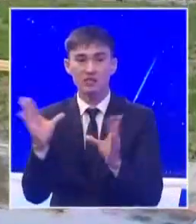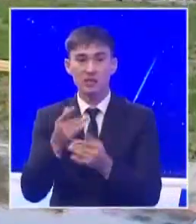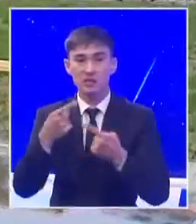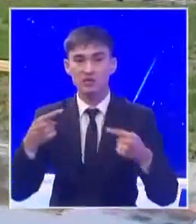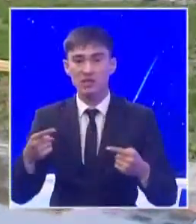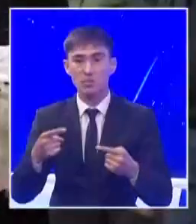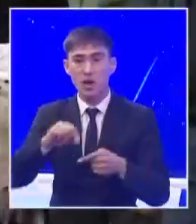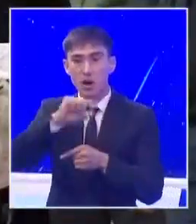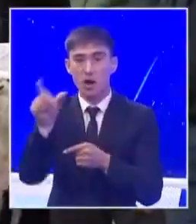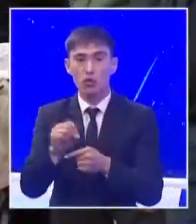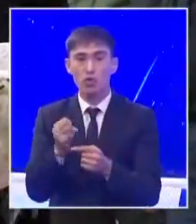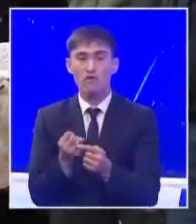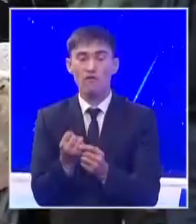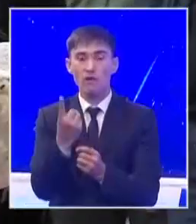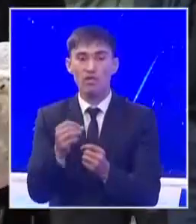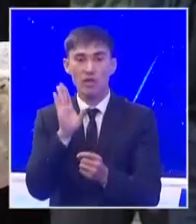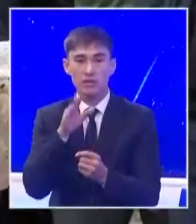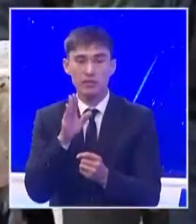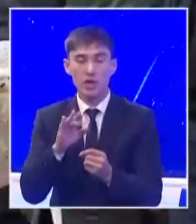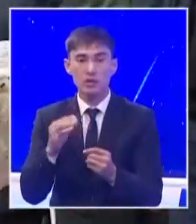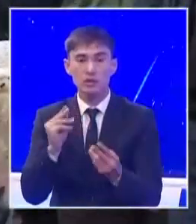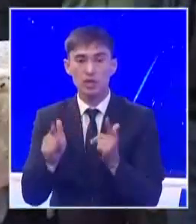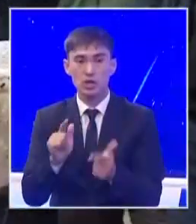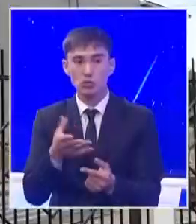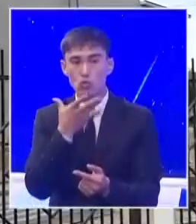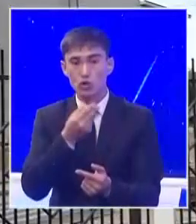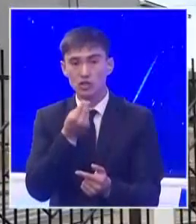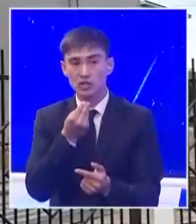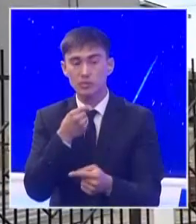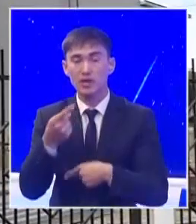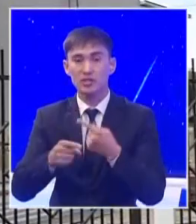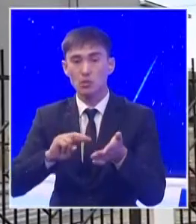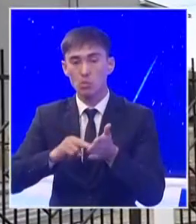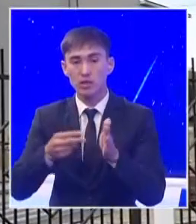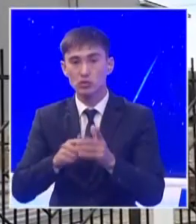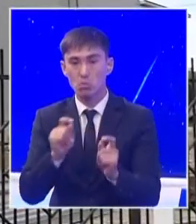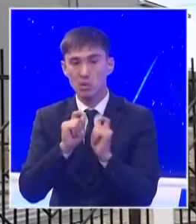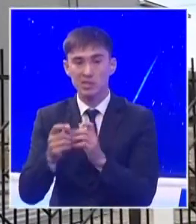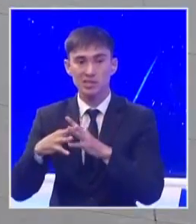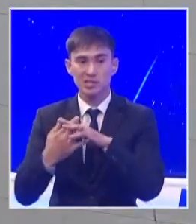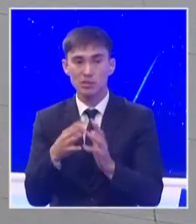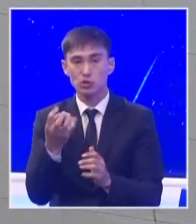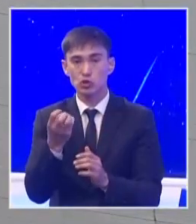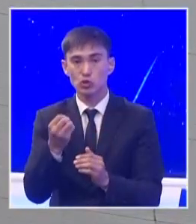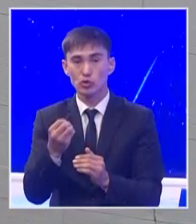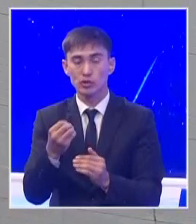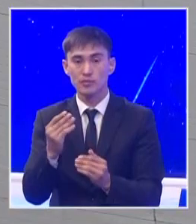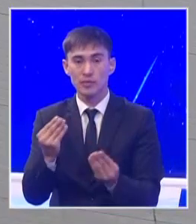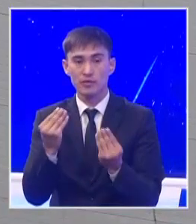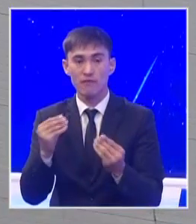цветами радуги фонтан. Он служит настоящим украшением пространства. В дальнейшем планируется подарить сельчанам еще один презент